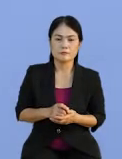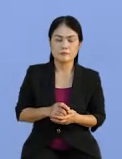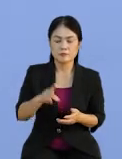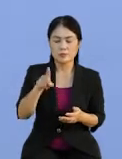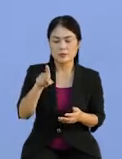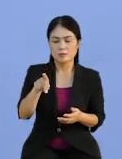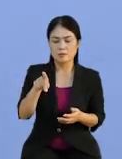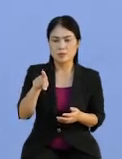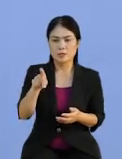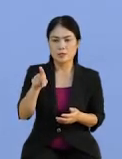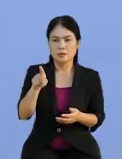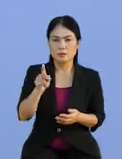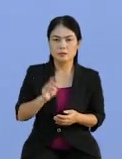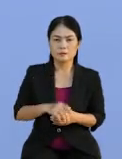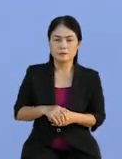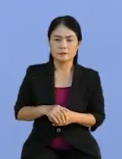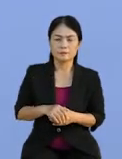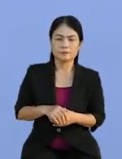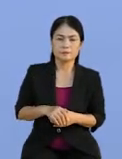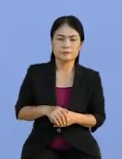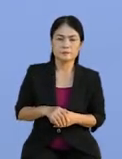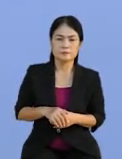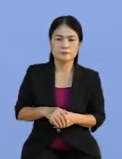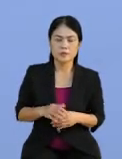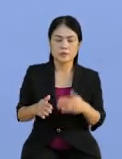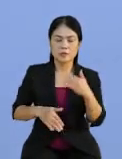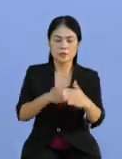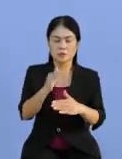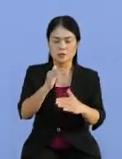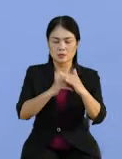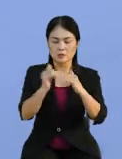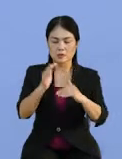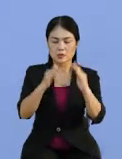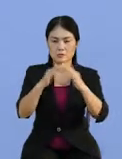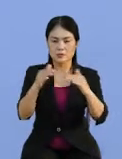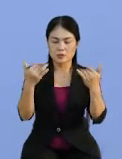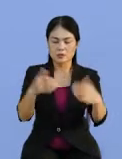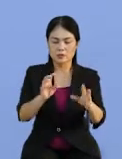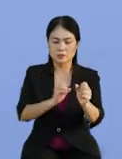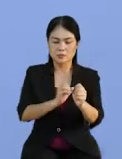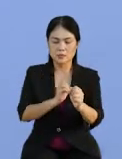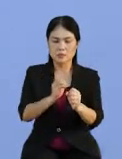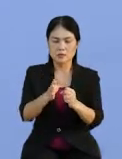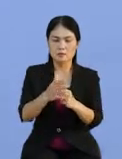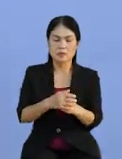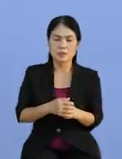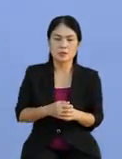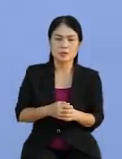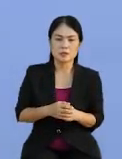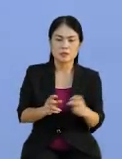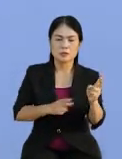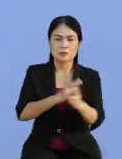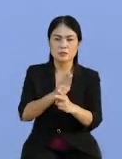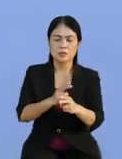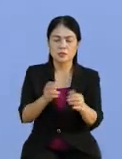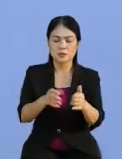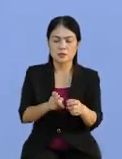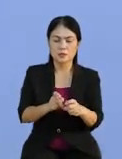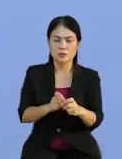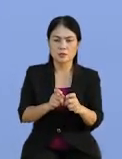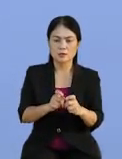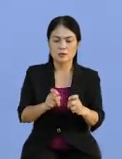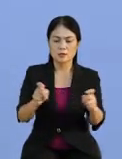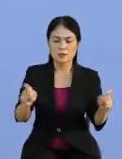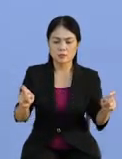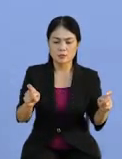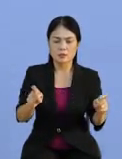trong chấm nọt phì bằng to tiết bằng to bị xong nâng hái dương chập đá mũi tiết cứ rẽ xa cầm liệt để chia nơi